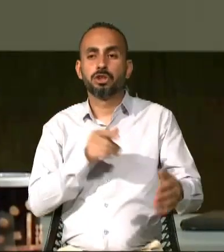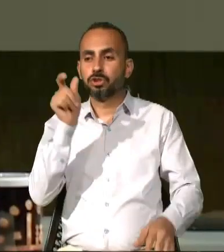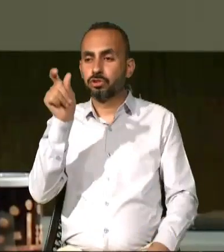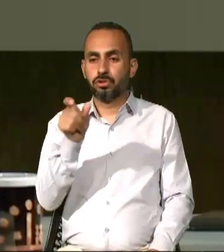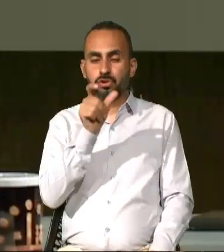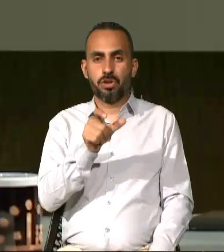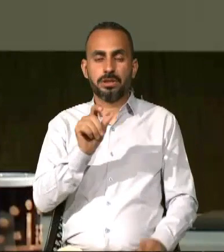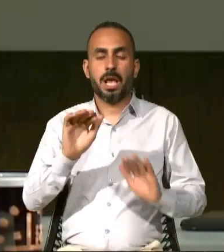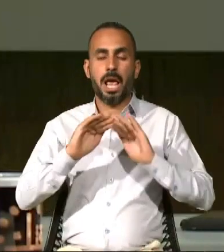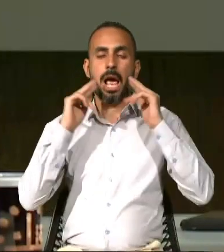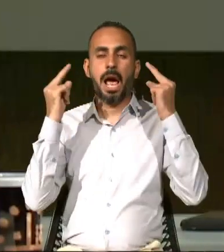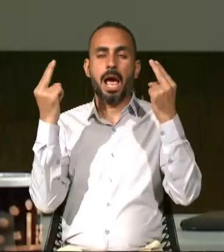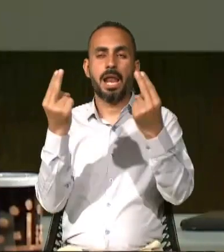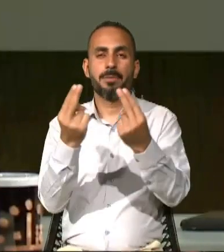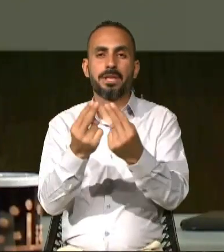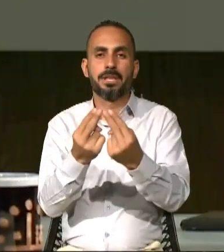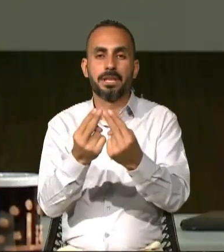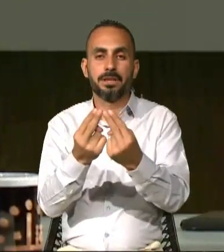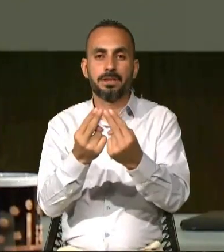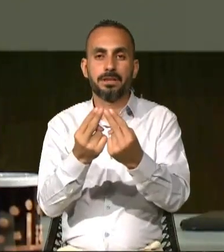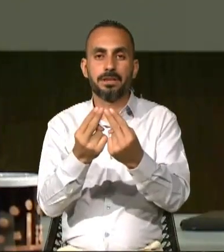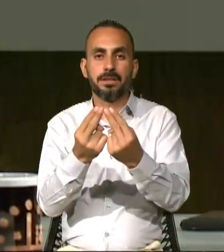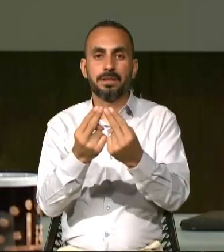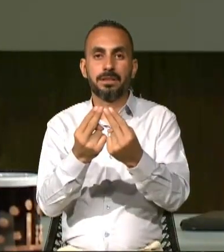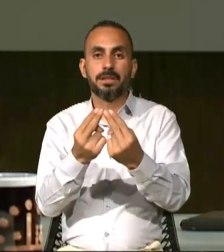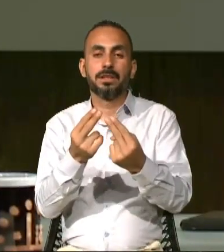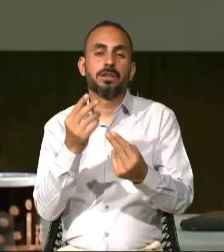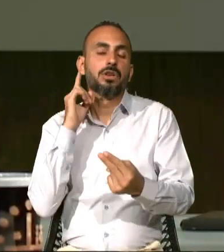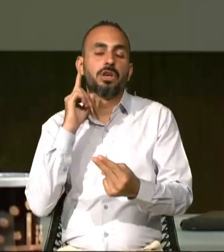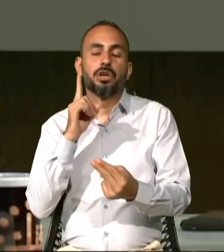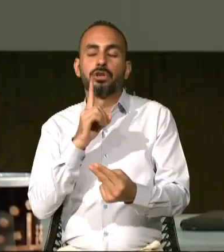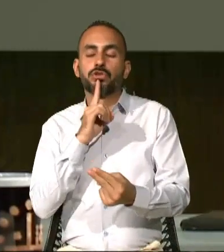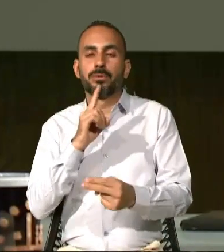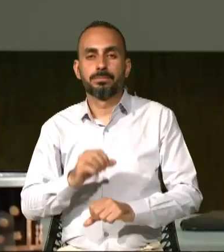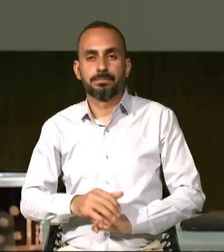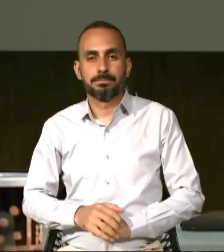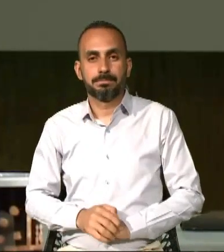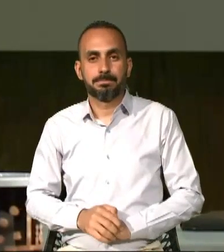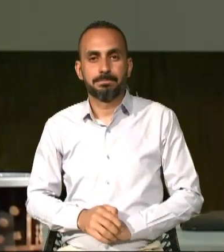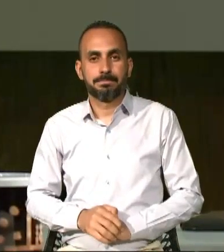حوالي 5% من سكان العالم يعانون من فقدان السمع.